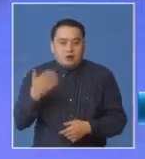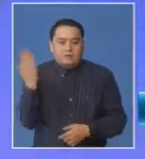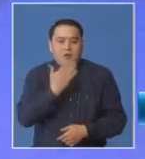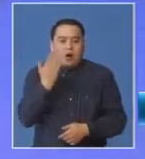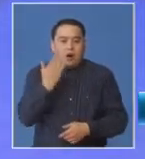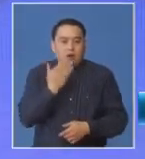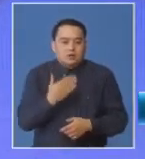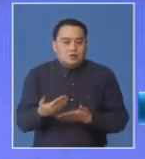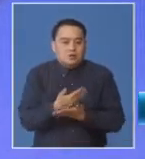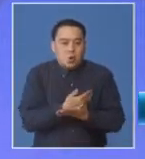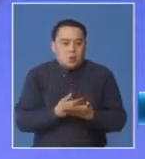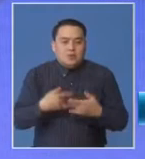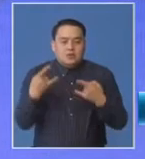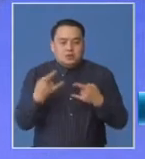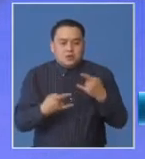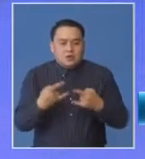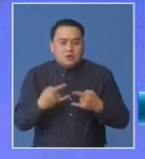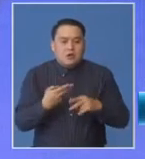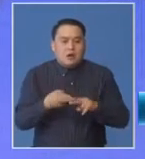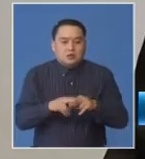собраны кадры из жизни и его творческие